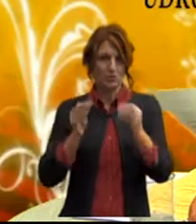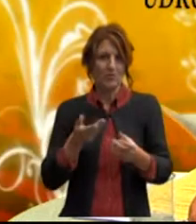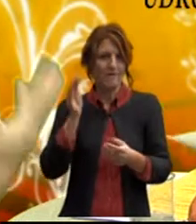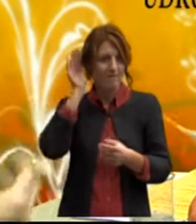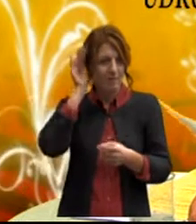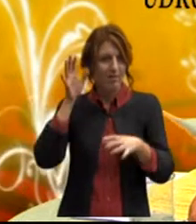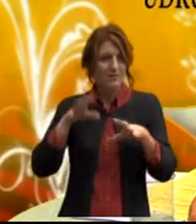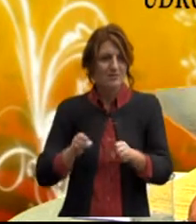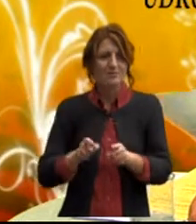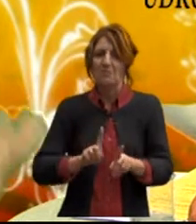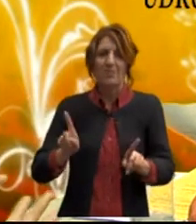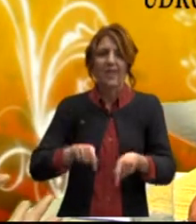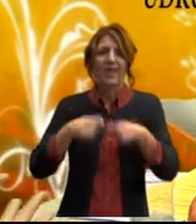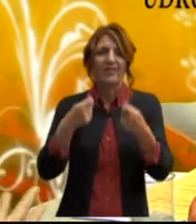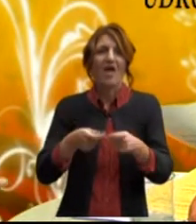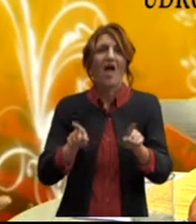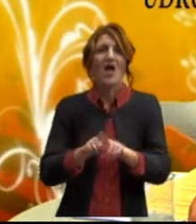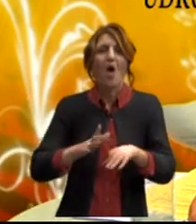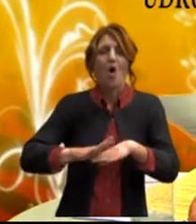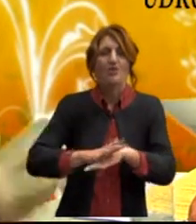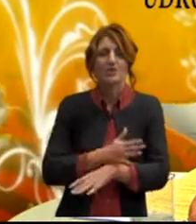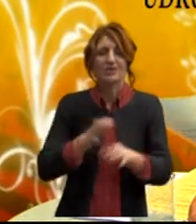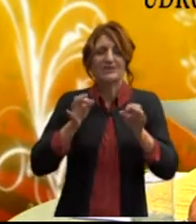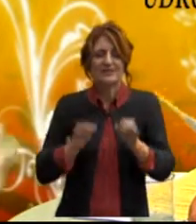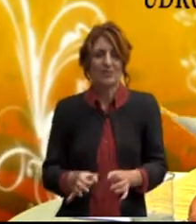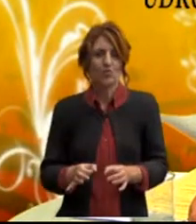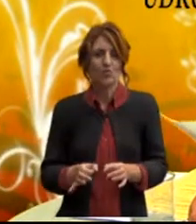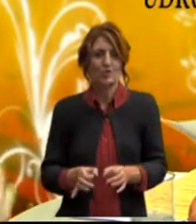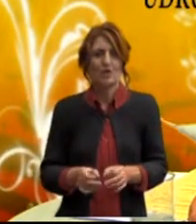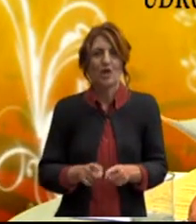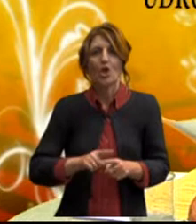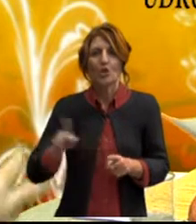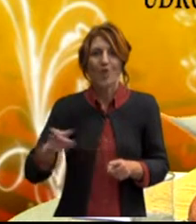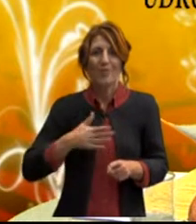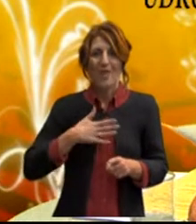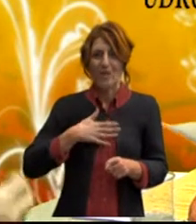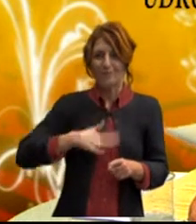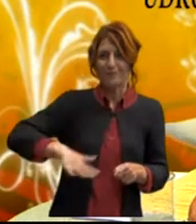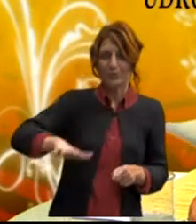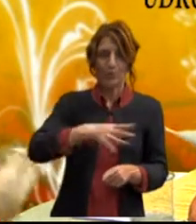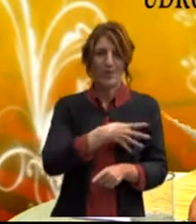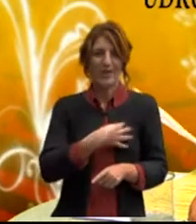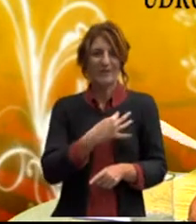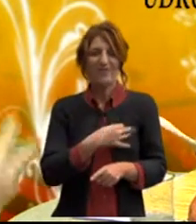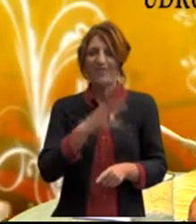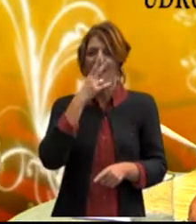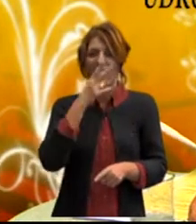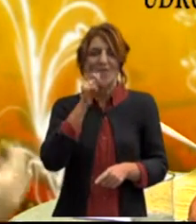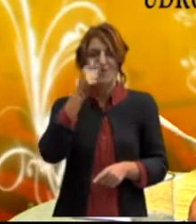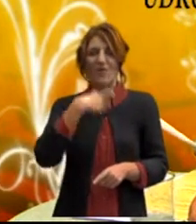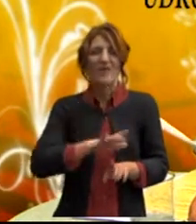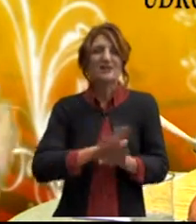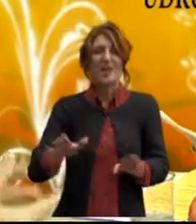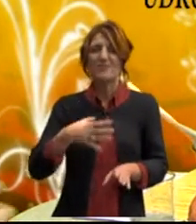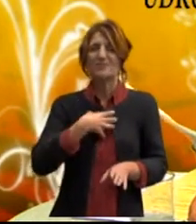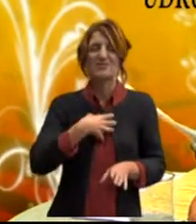vlasti ne pridonose osjećaju sigurnosti ljudi, pa do toga da je nekako mentalitet ljudi sve više narcisa, dakle,